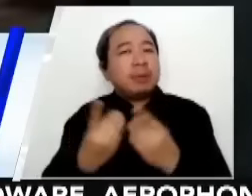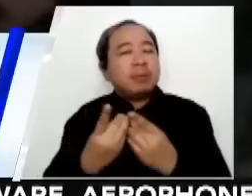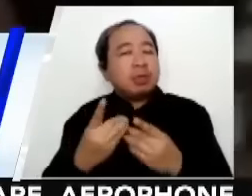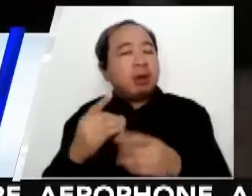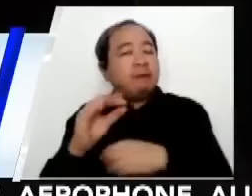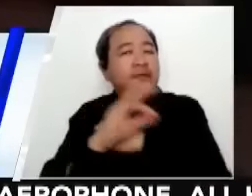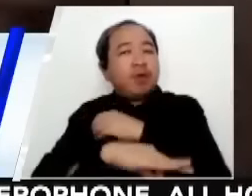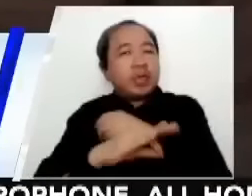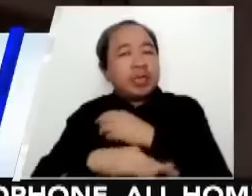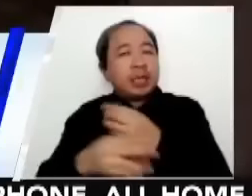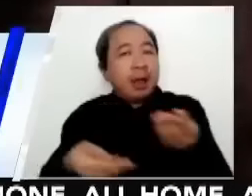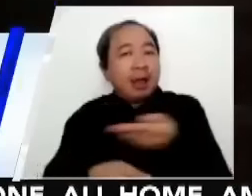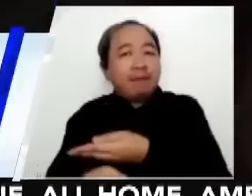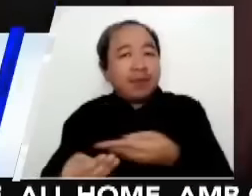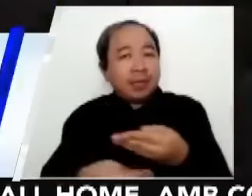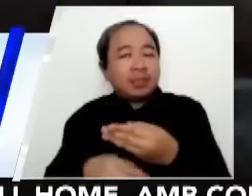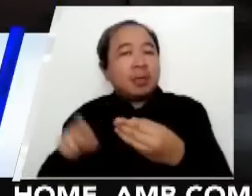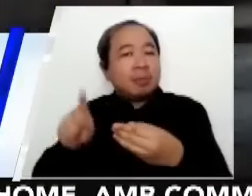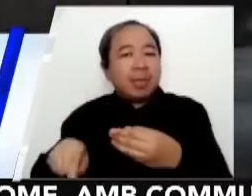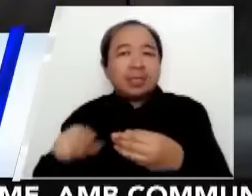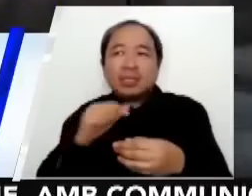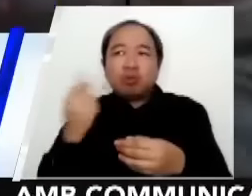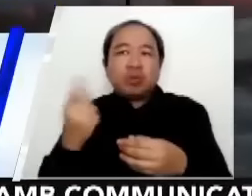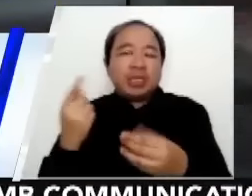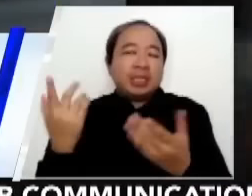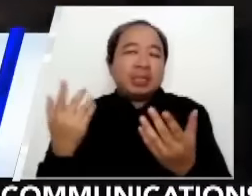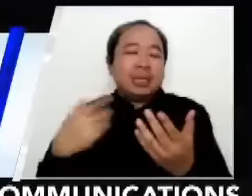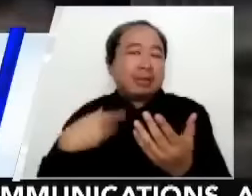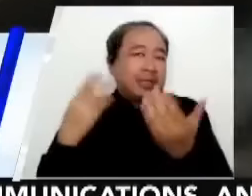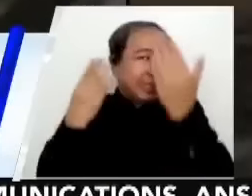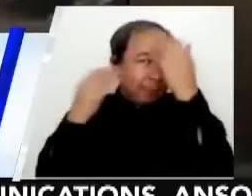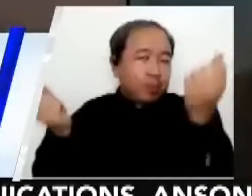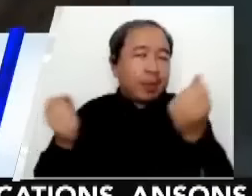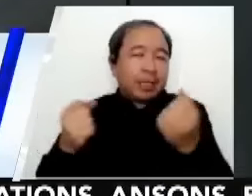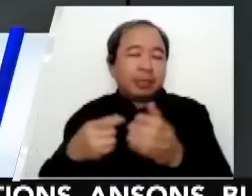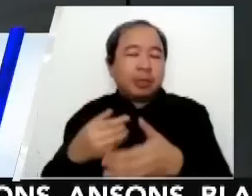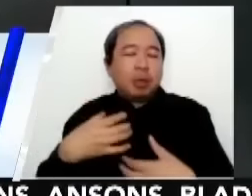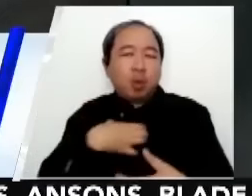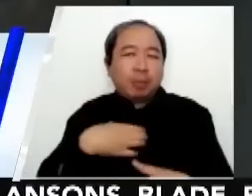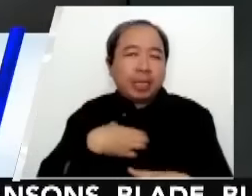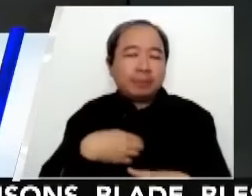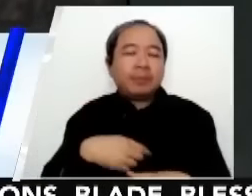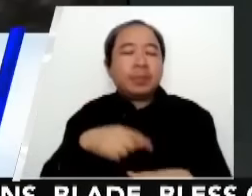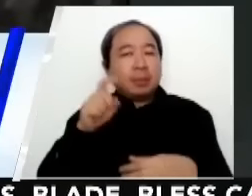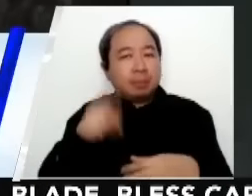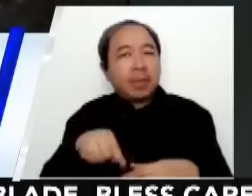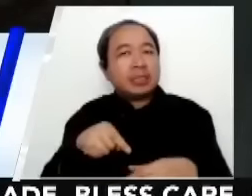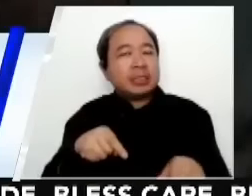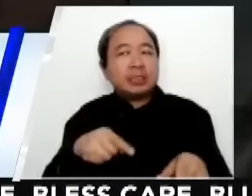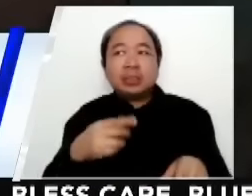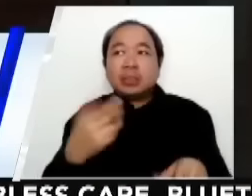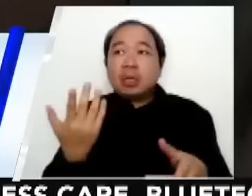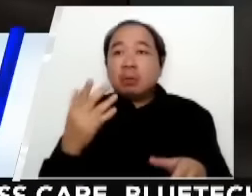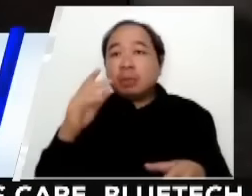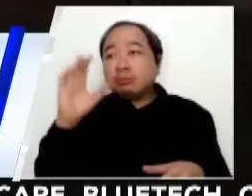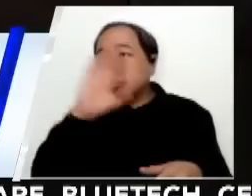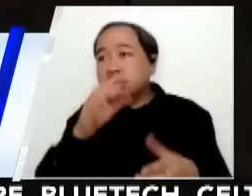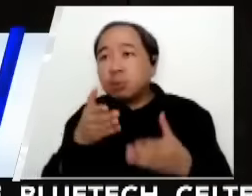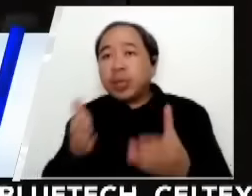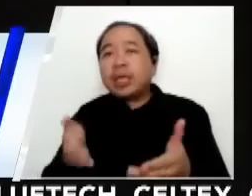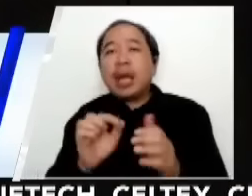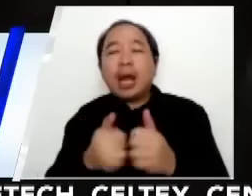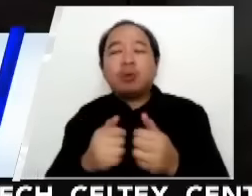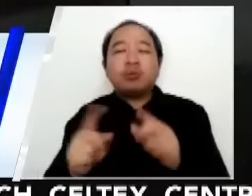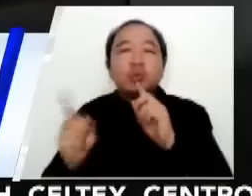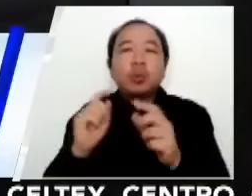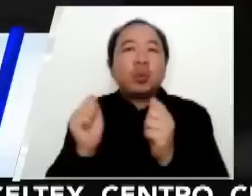aniya ay higit pa sa diplomatic protest. Sabi ni Escudero, dapat maghanap ng paraan para makausap ang mga Chinese Foreign Ministry officials